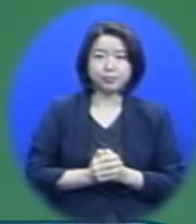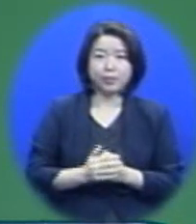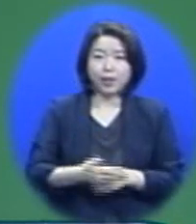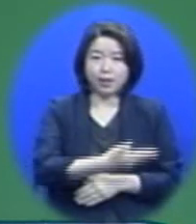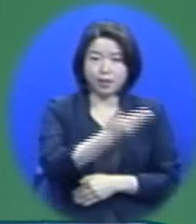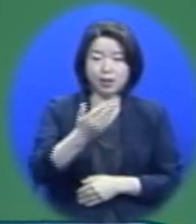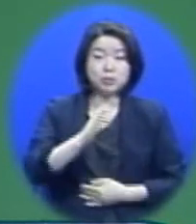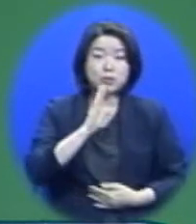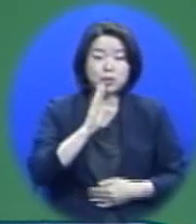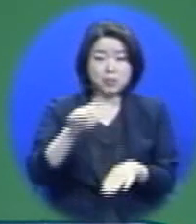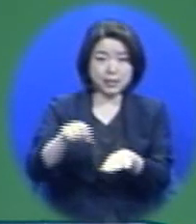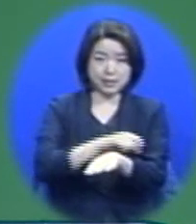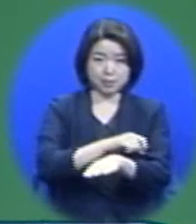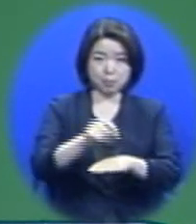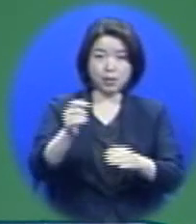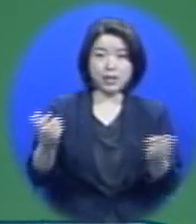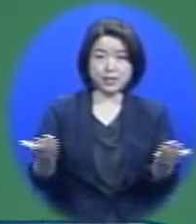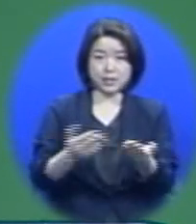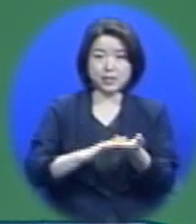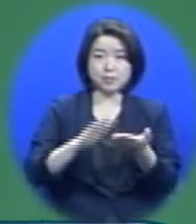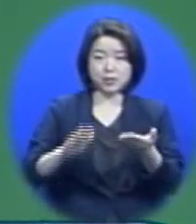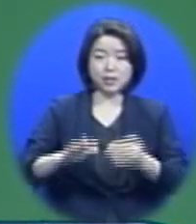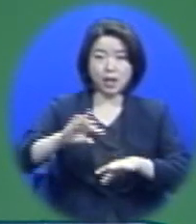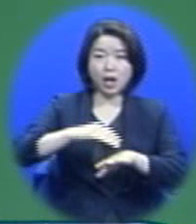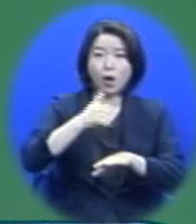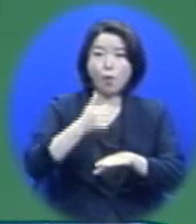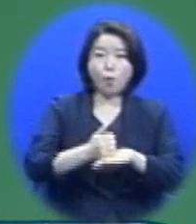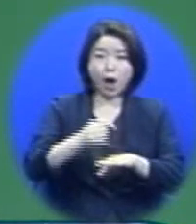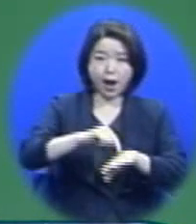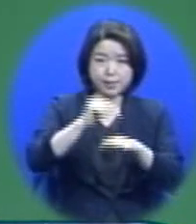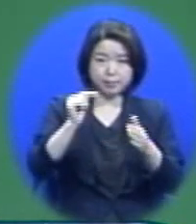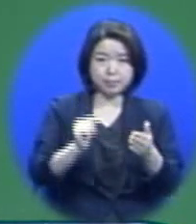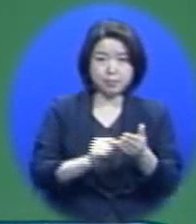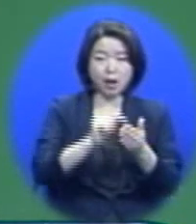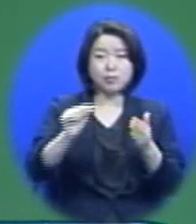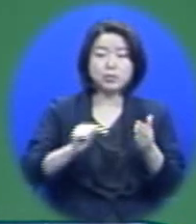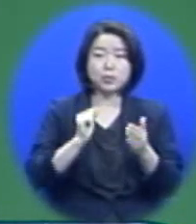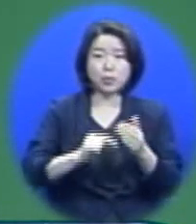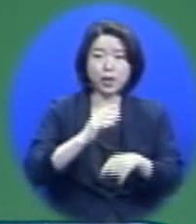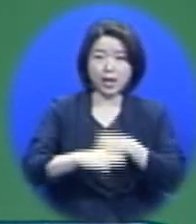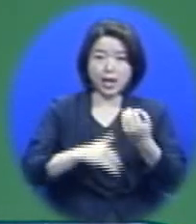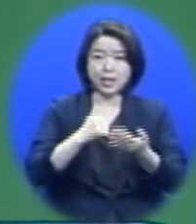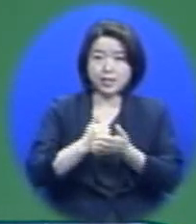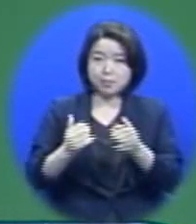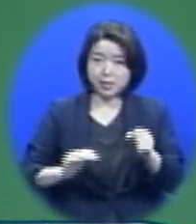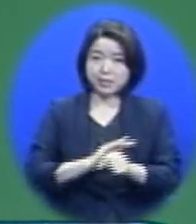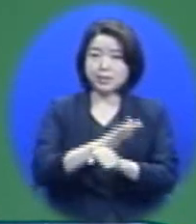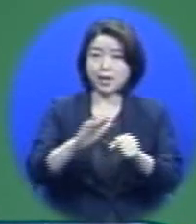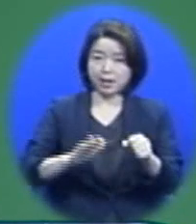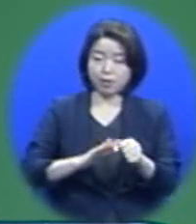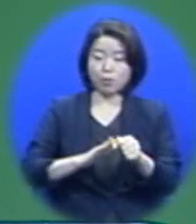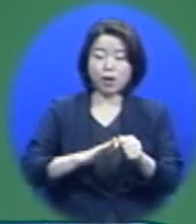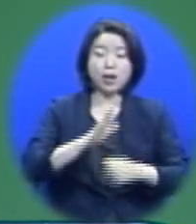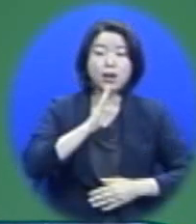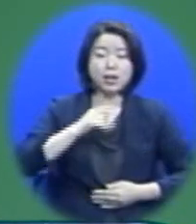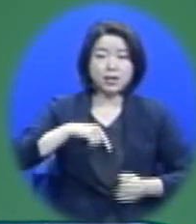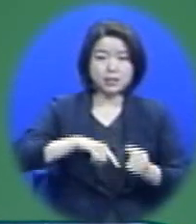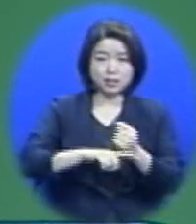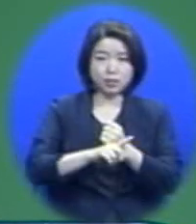특별한 일입니다. 왕의 마음속에 하나님의 사랑과 정의를 노래한다.